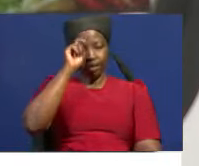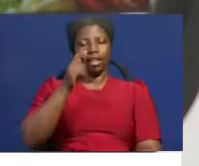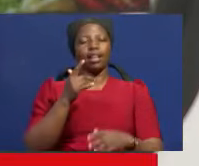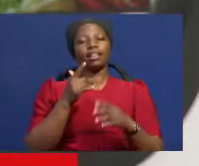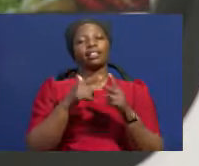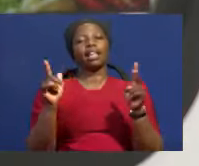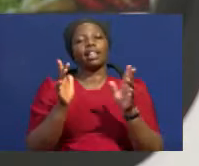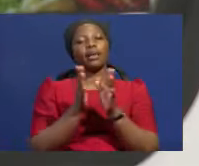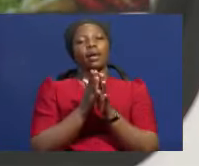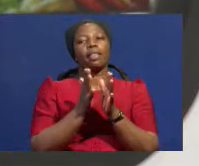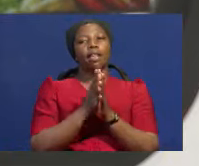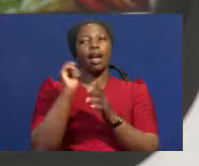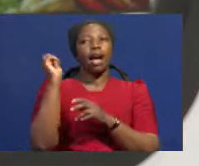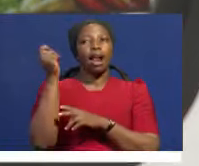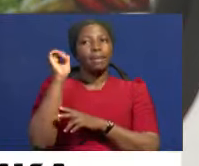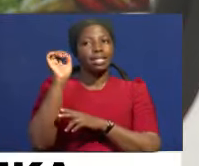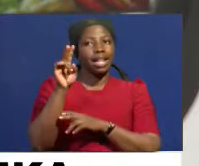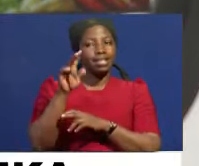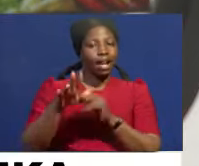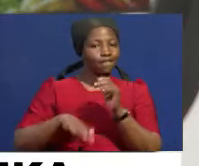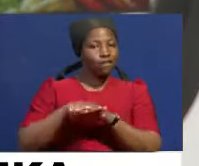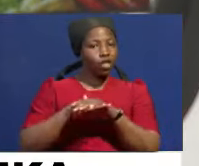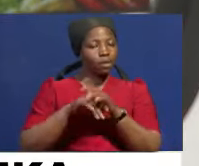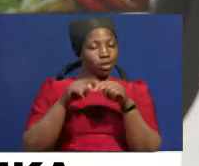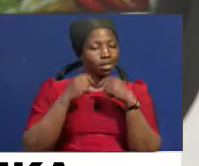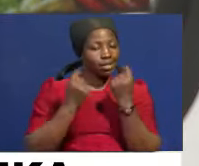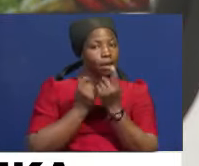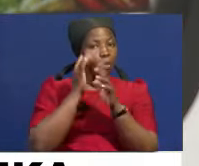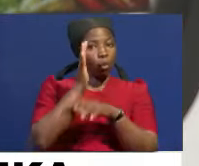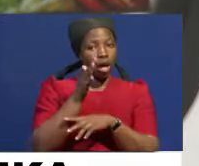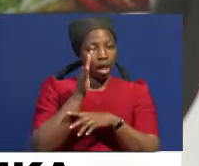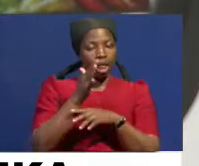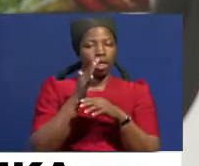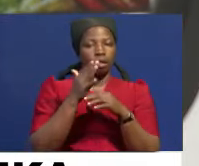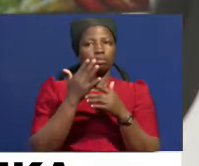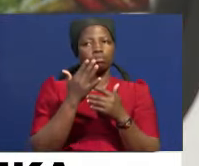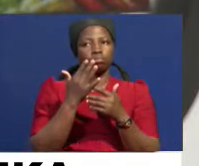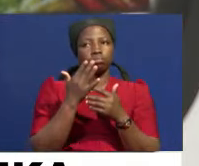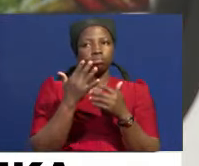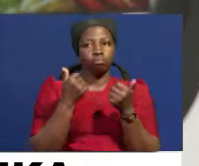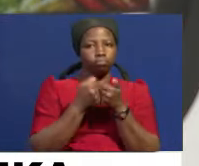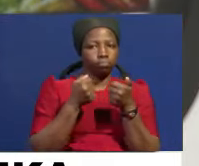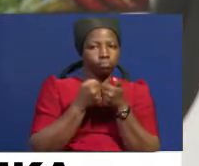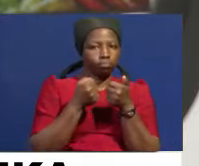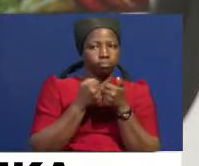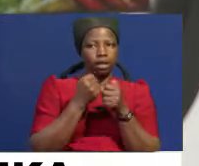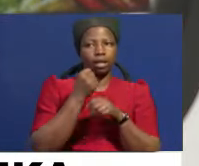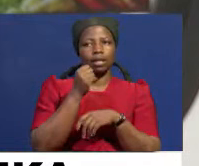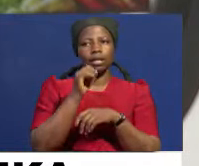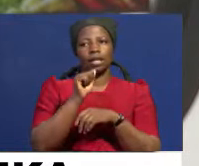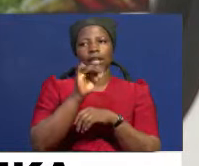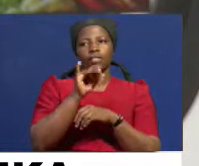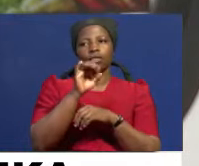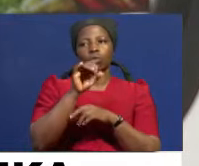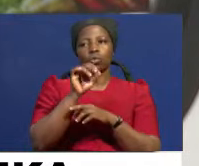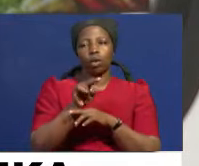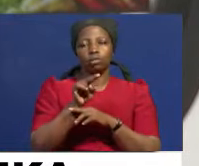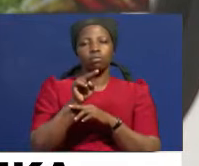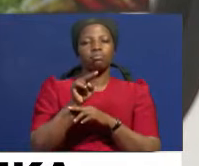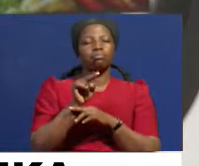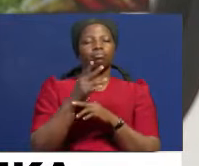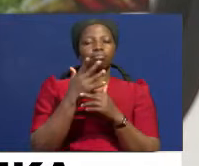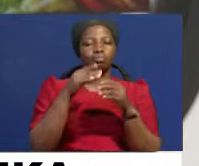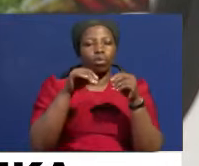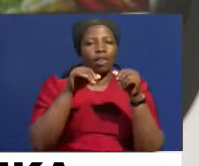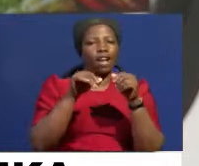ya taifa ya kandanda Harambee Stars itahitimisha mechi zao za kufuzu kwa kombe la mataifa ya Afrika mwaka 2025 hapo kesho kwenye mechi